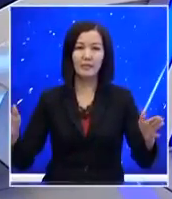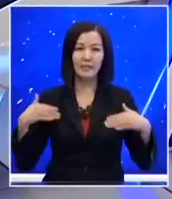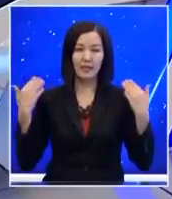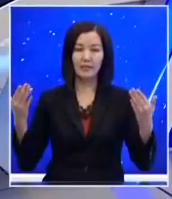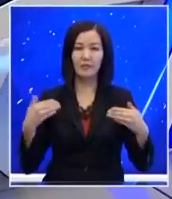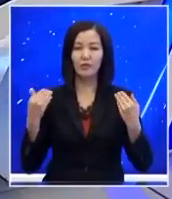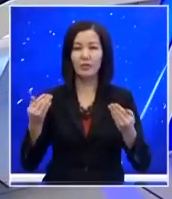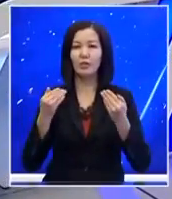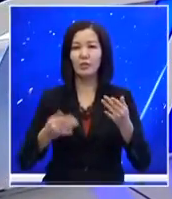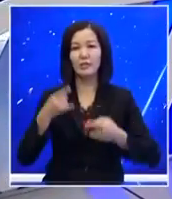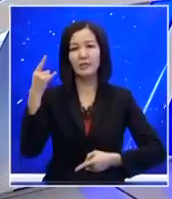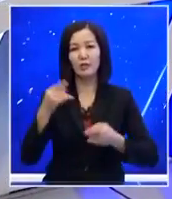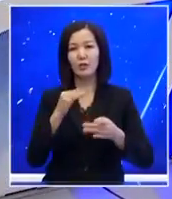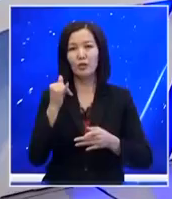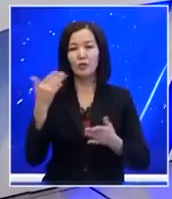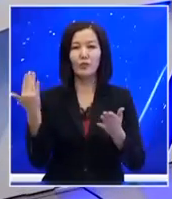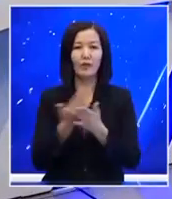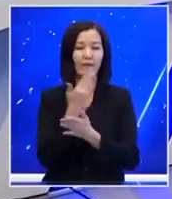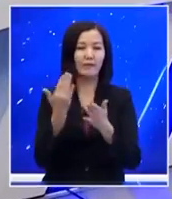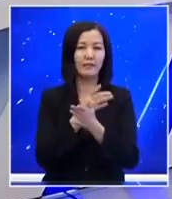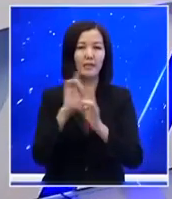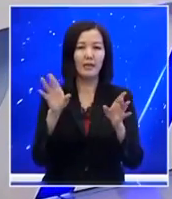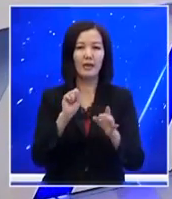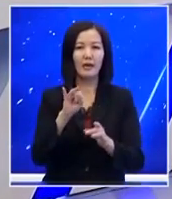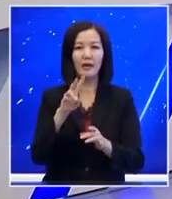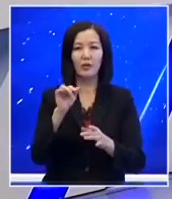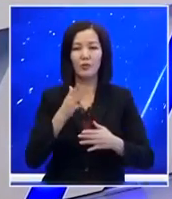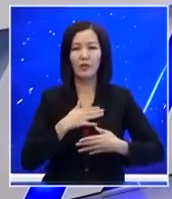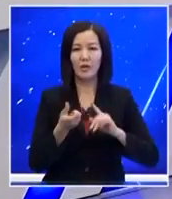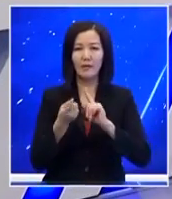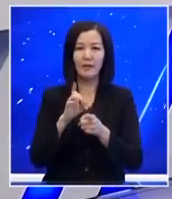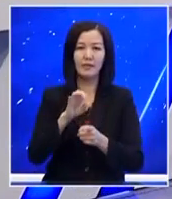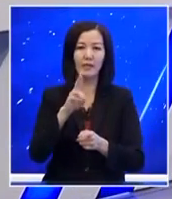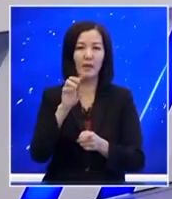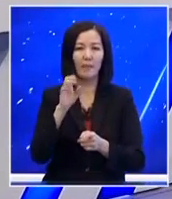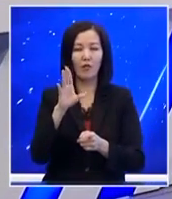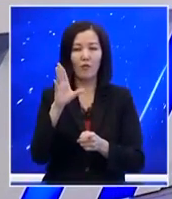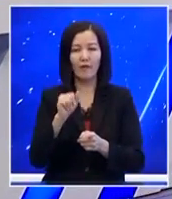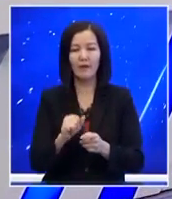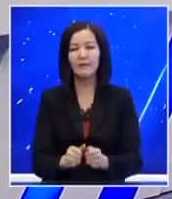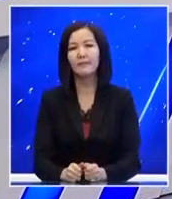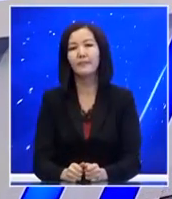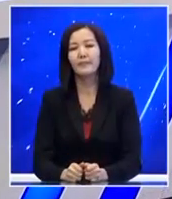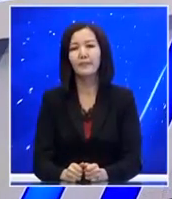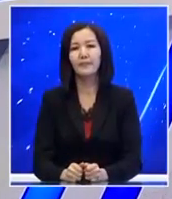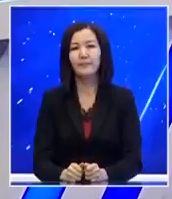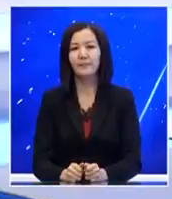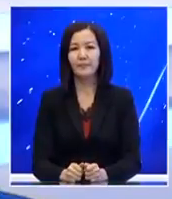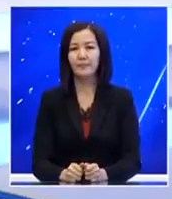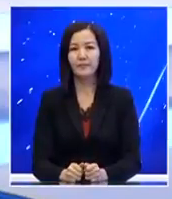здравствуйте. В эфире телеканала «ЖИТСУ. Время новостей». В студии для вас работает Айнур Мейрханова. Сурдоперевод обеспечивает Айгуль Стамбекова.